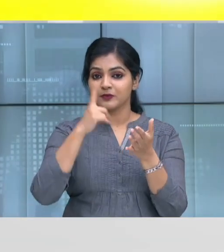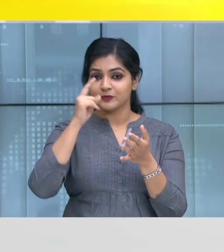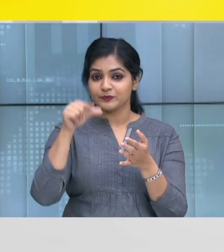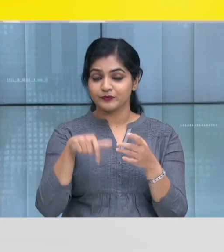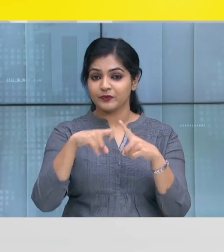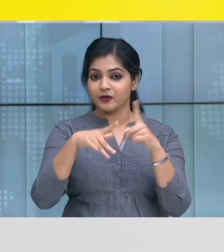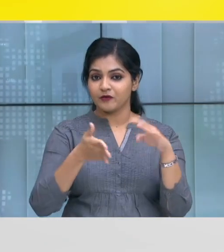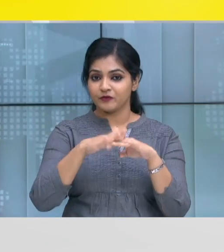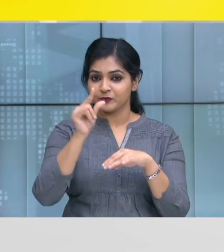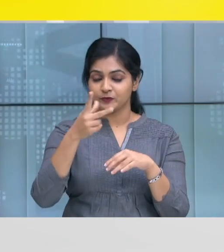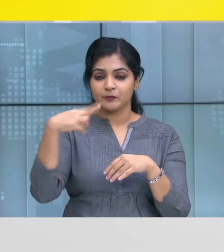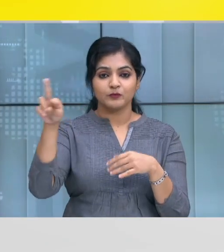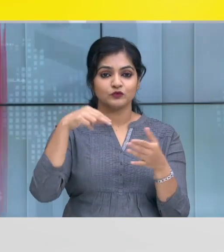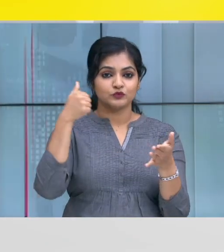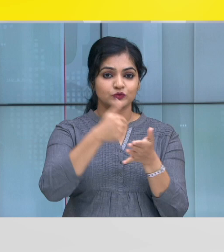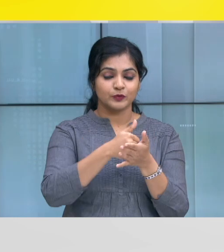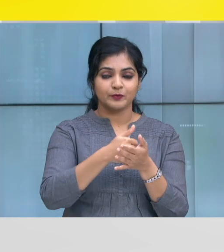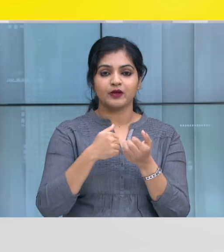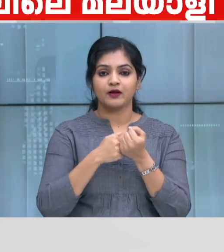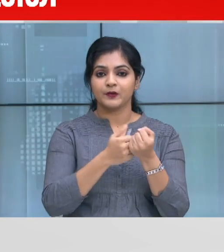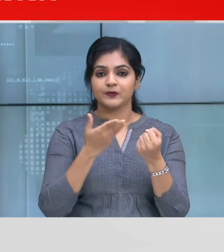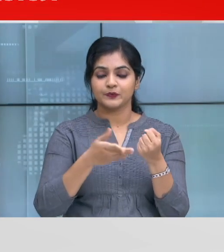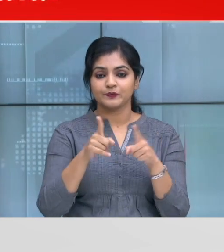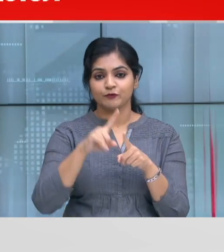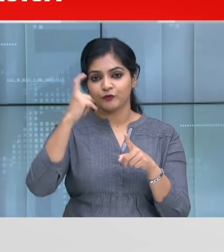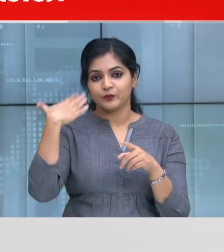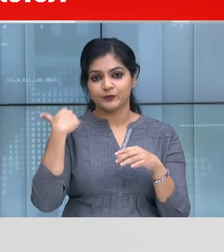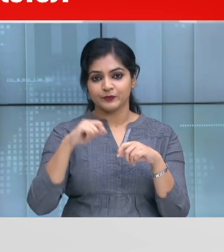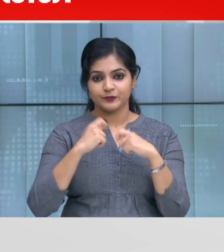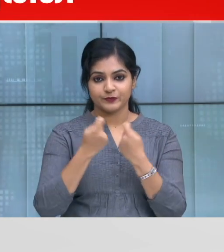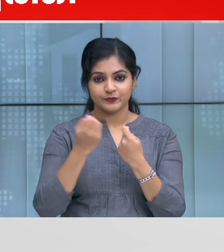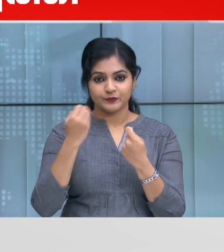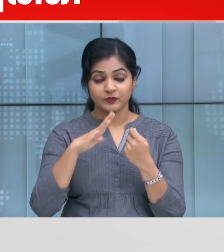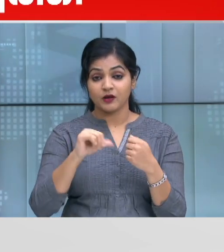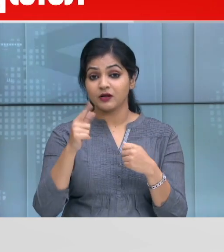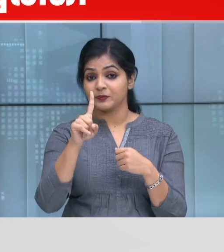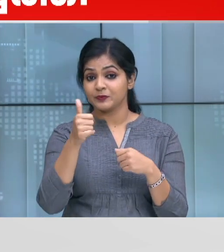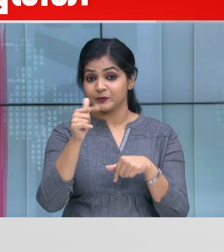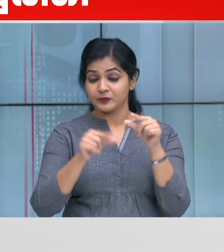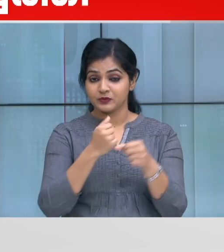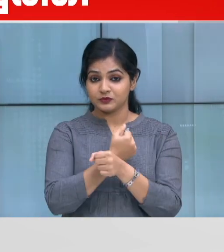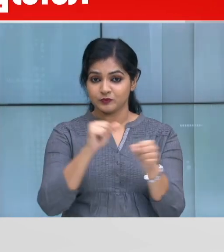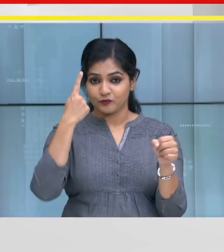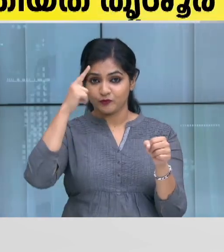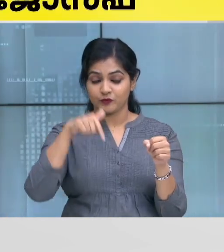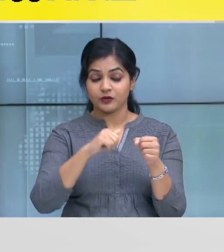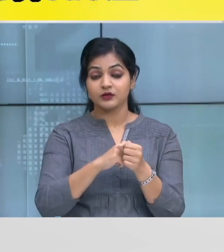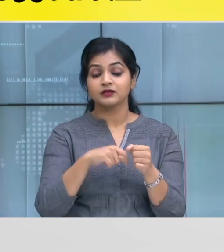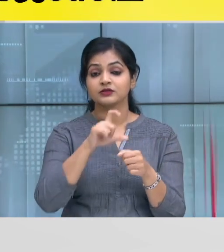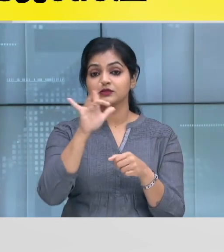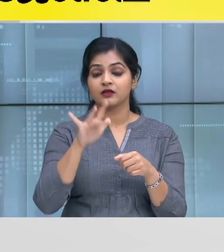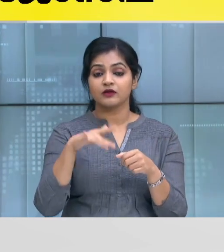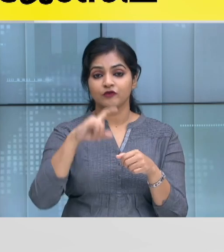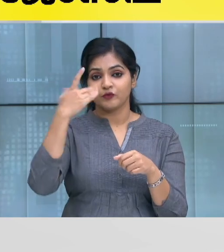മടങ്ങിയെത്താൻ ഇടയാക്കിയതെന്നും വിദേശകാര്യ മന്ത്രാലയം അറിയിച്ചിട്ടുണ്ട്. മറ്റുള്ളവരുടെ മോചനം ഉറപ്പുവരുത്തുന്നതിനായി കേന്ദ്ര വിദേശകാര്യമന്ത്രി ഡോക്ടർ